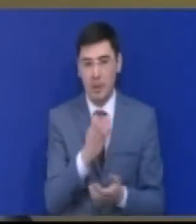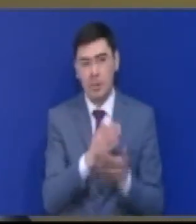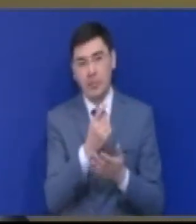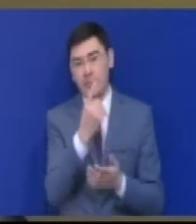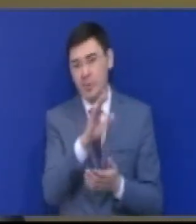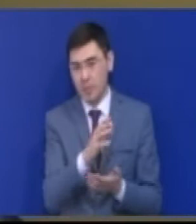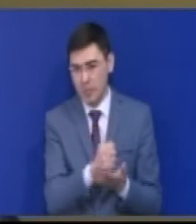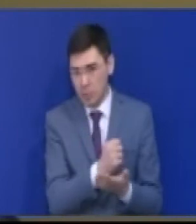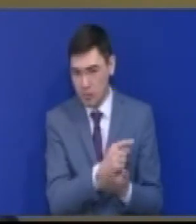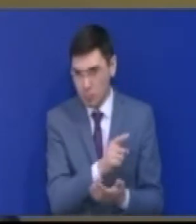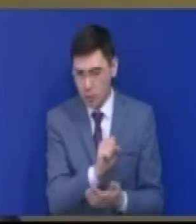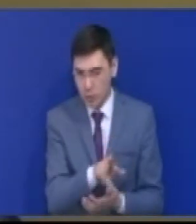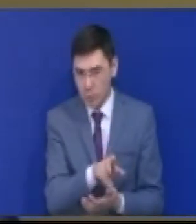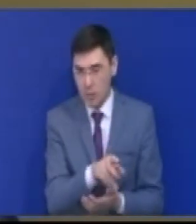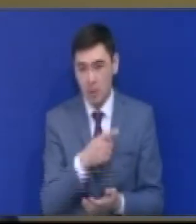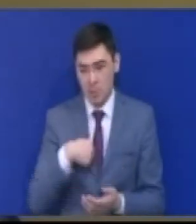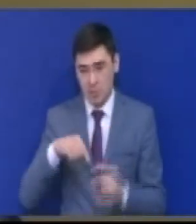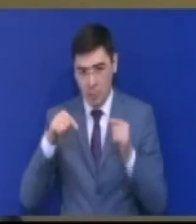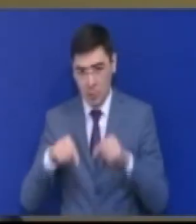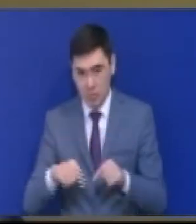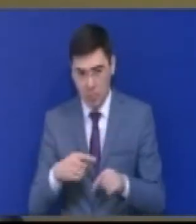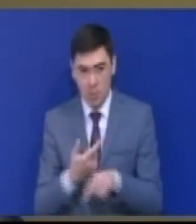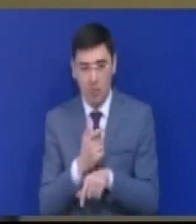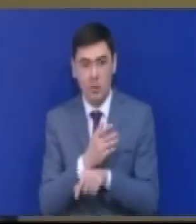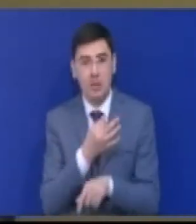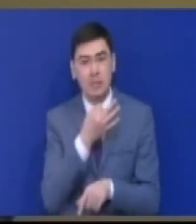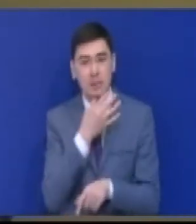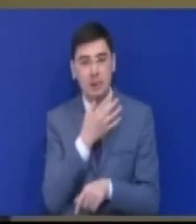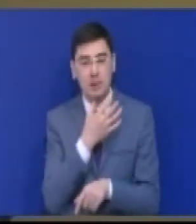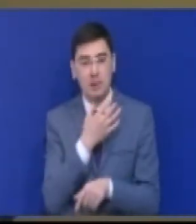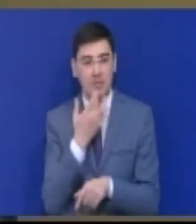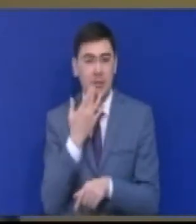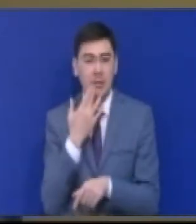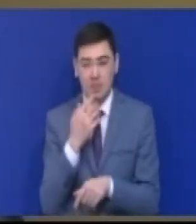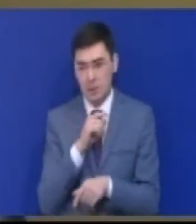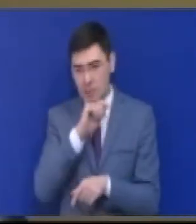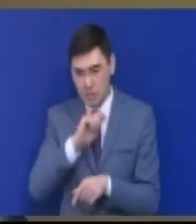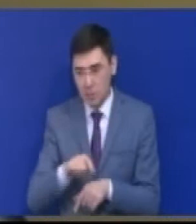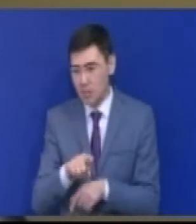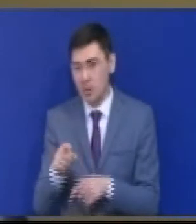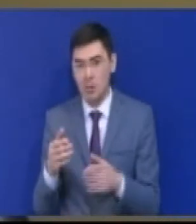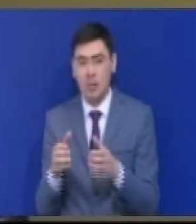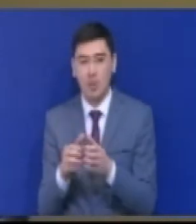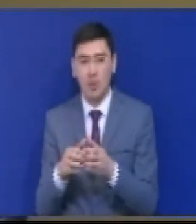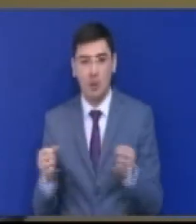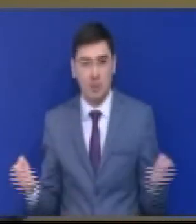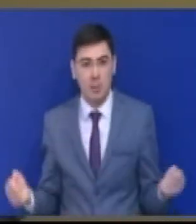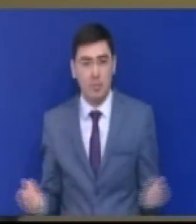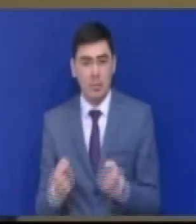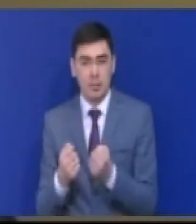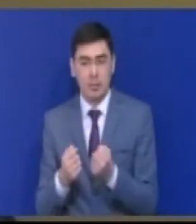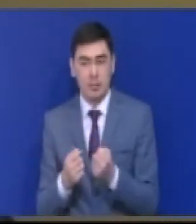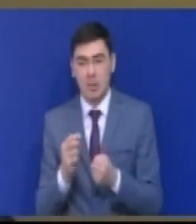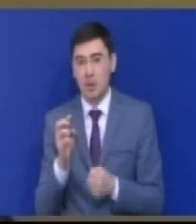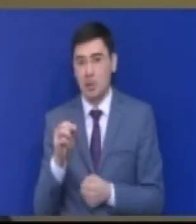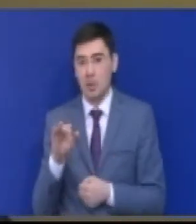места. Нам здесь очень нравится. Мы приходим сюда, вот, поддерживаем эту команду. Благодаря вот Шихану Сарману